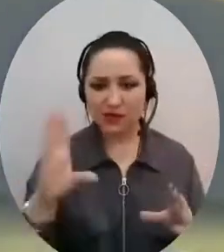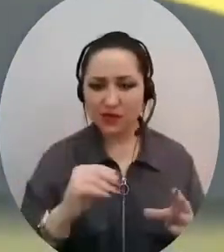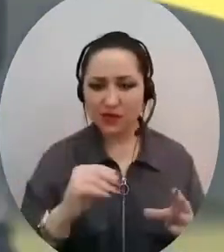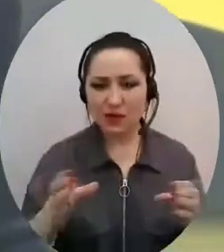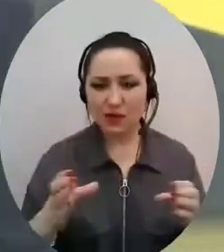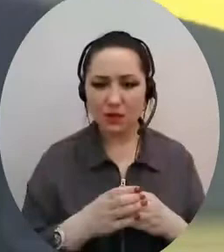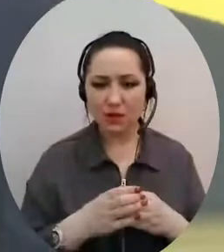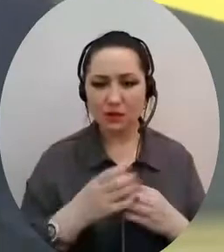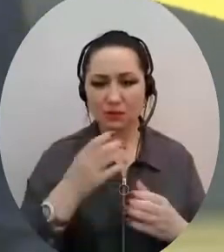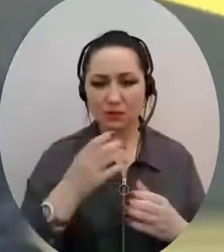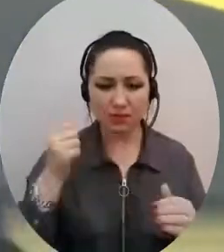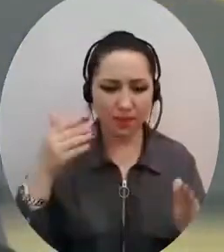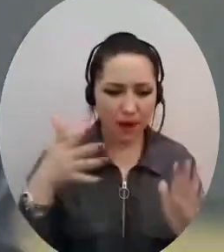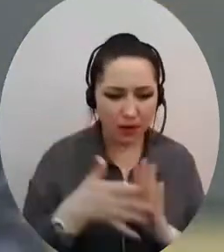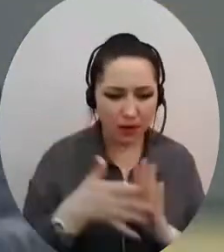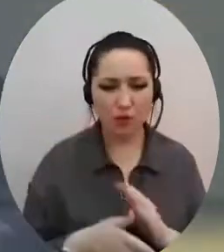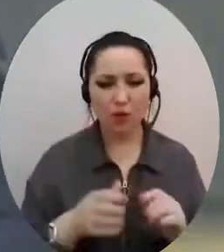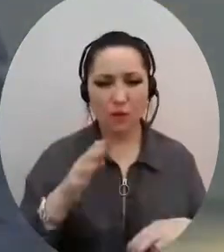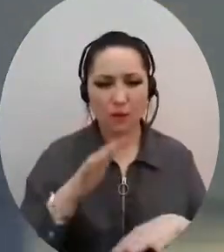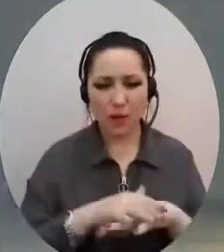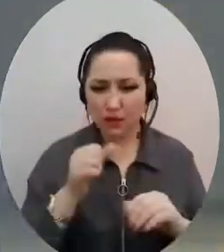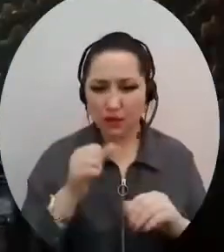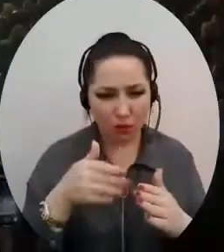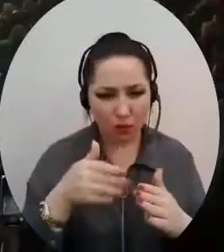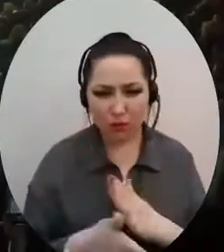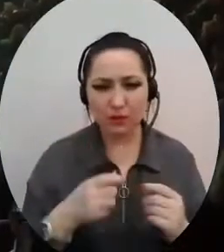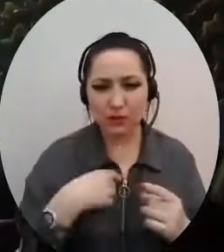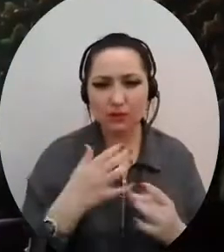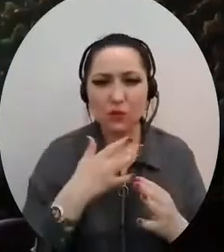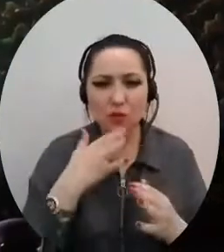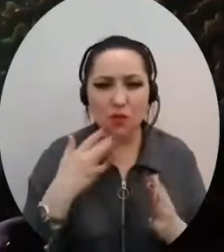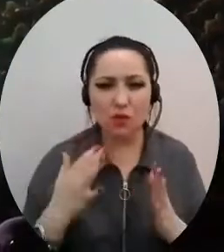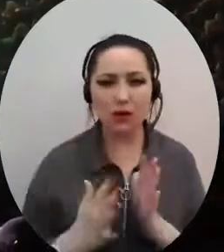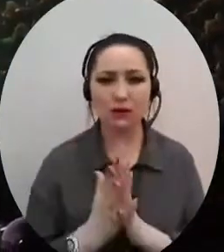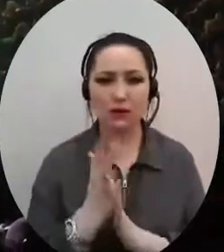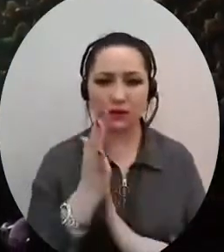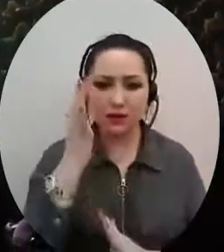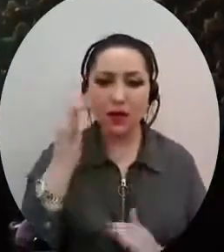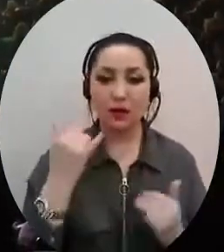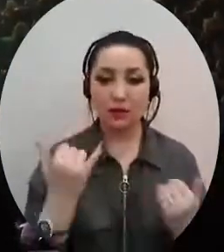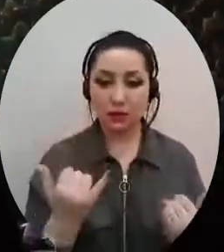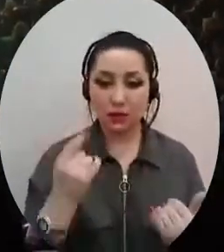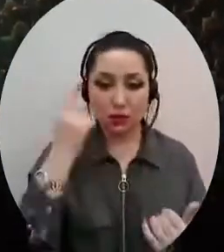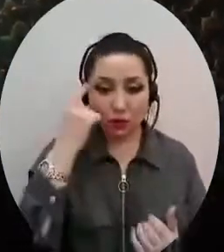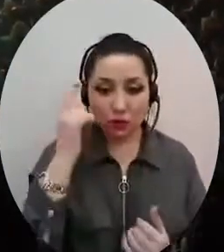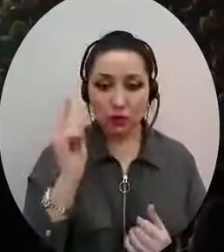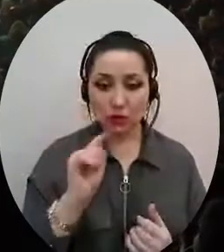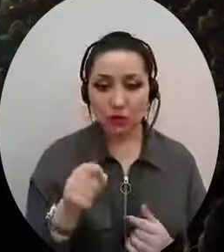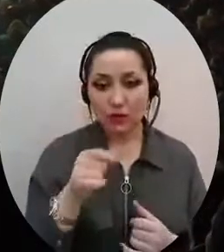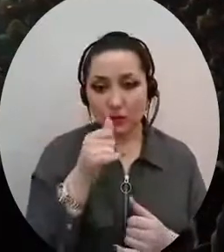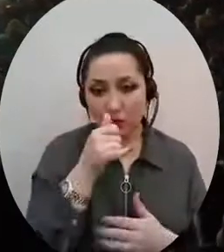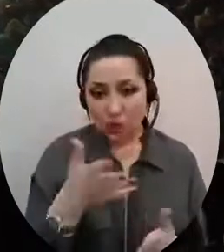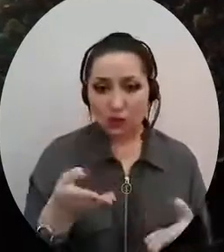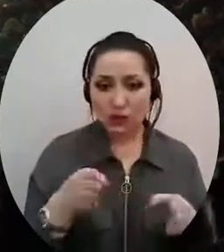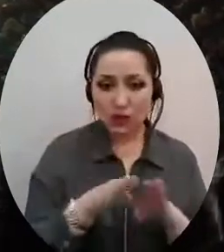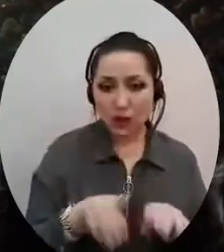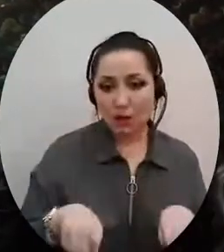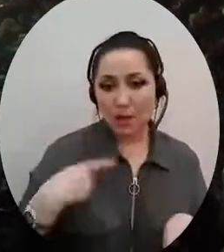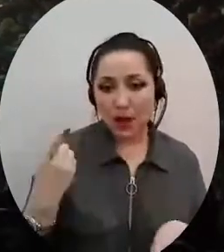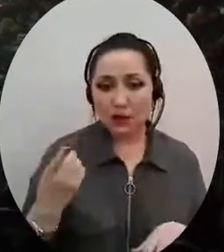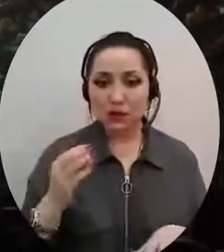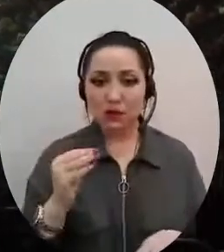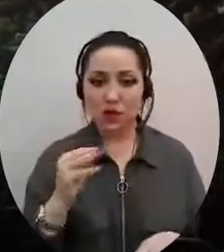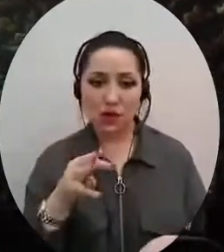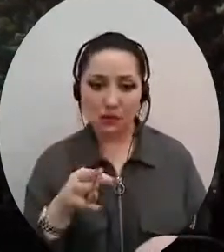тонули, банкротились, что с ними происходило? Мы росли многократно. И если вы сейчас думаете, что там вы не можете закрыть мастера или там GM,